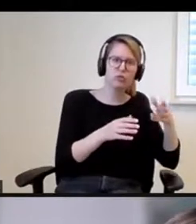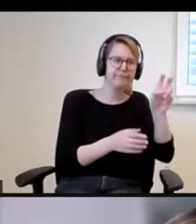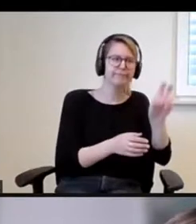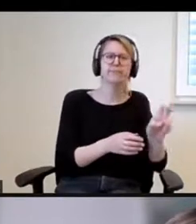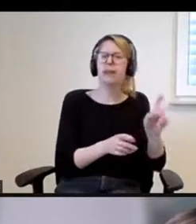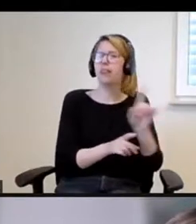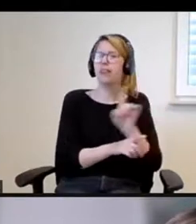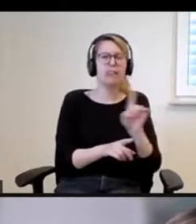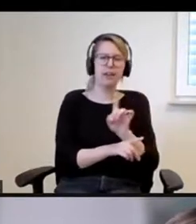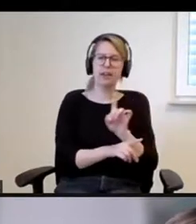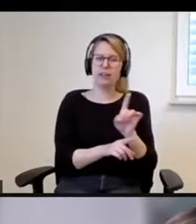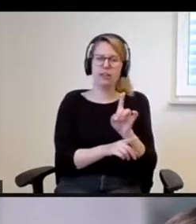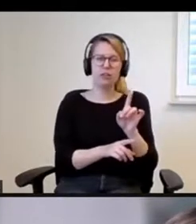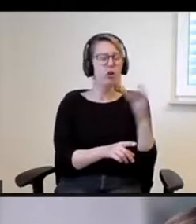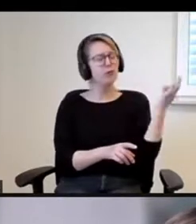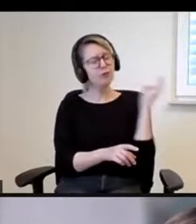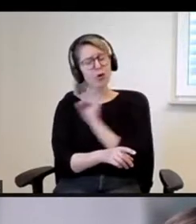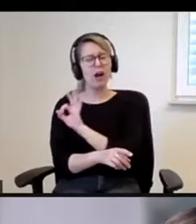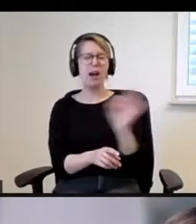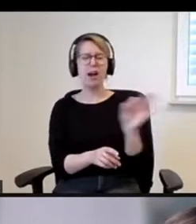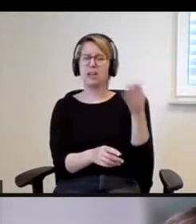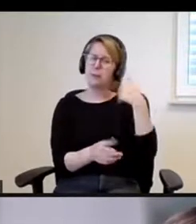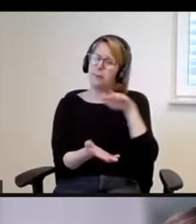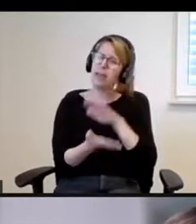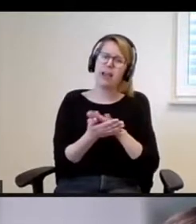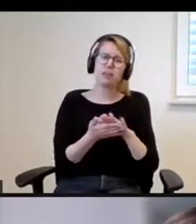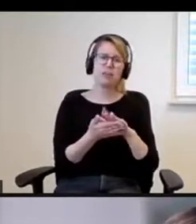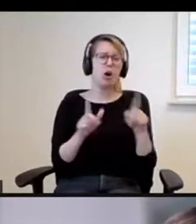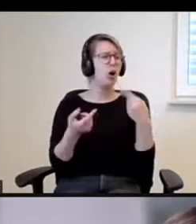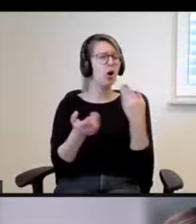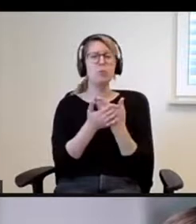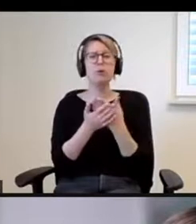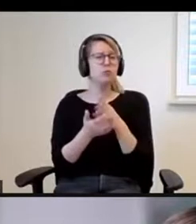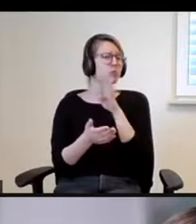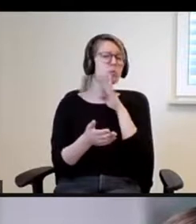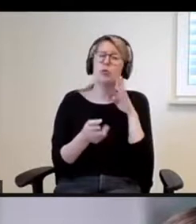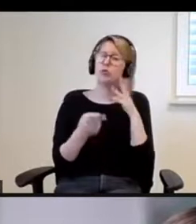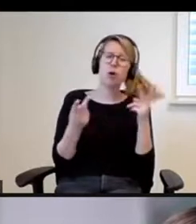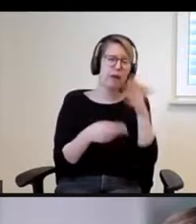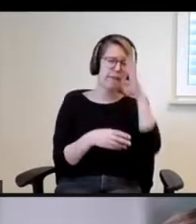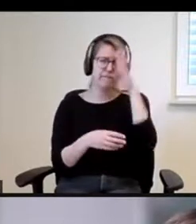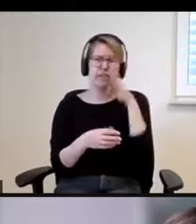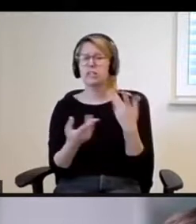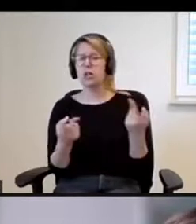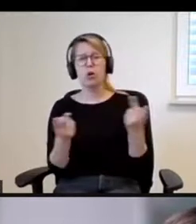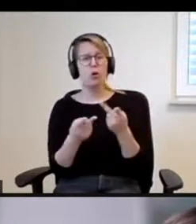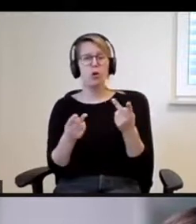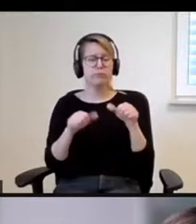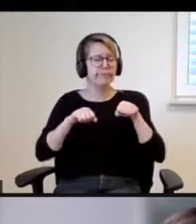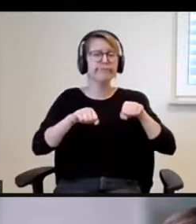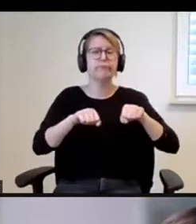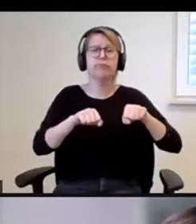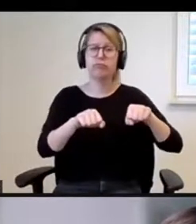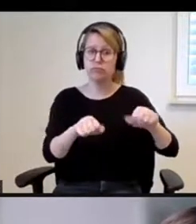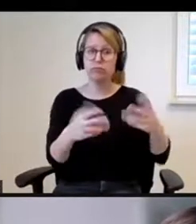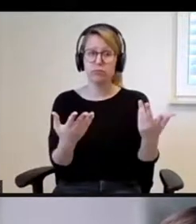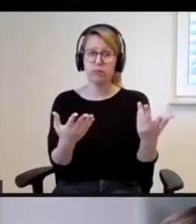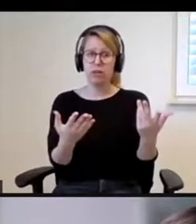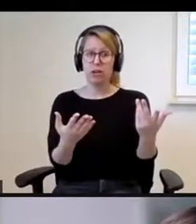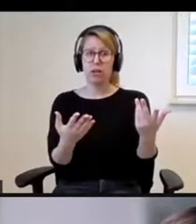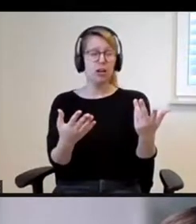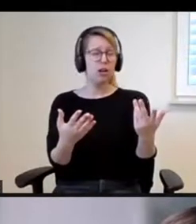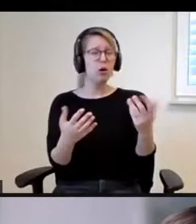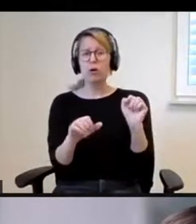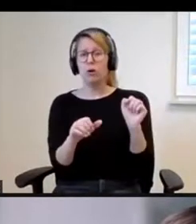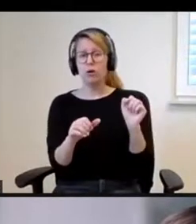monde. Les mamans, papas avec les poussettes vont vous dire merci, les seniors également. Donc, je crois que là,